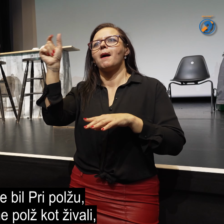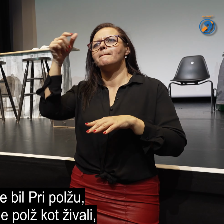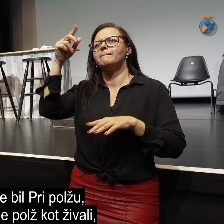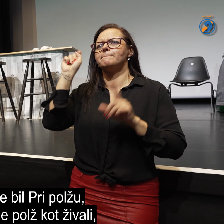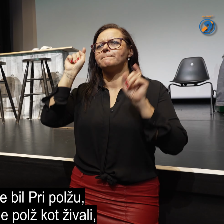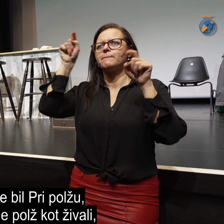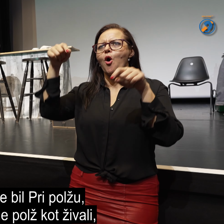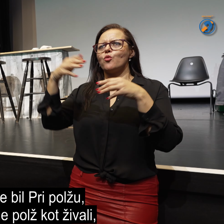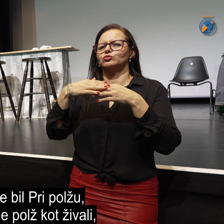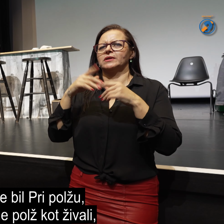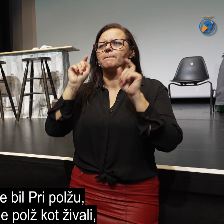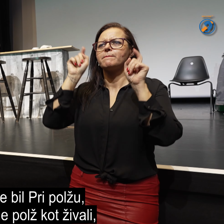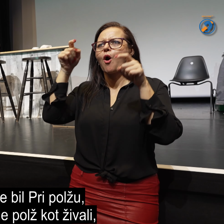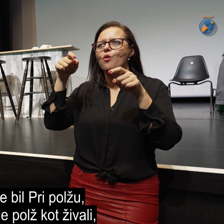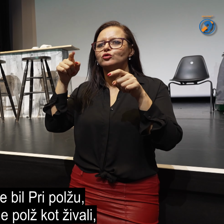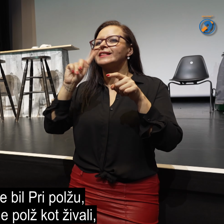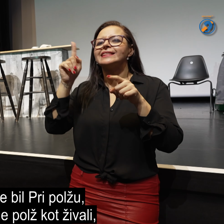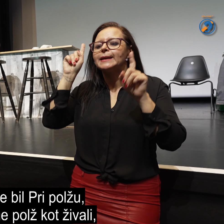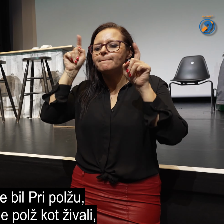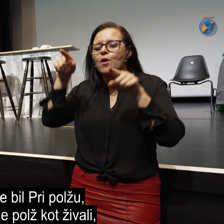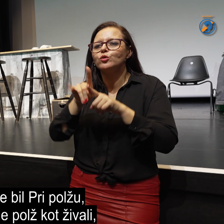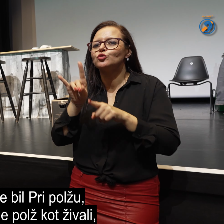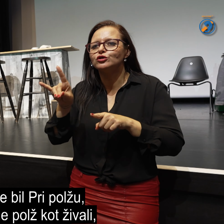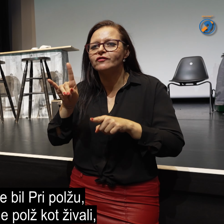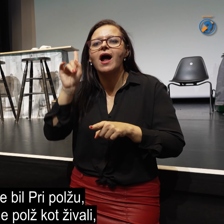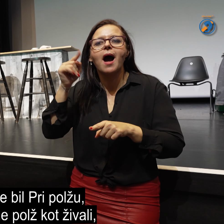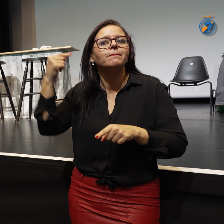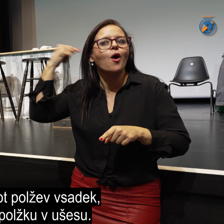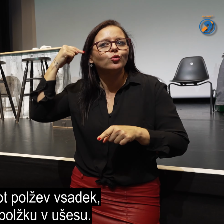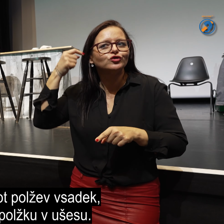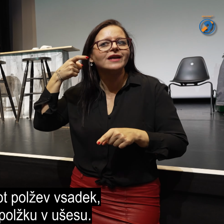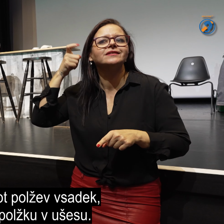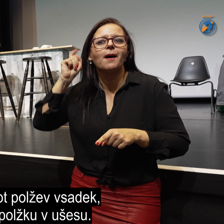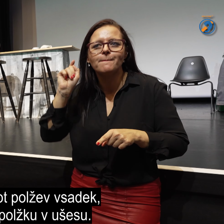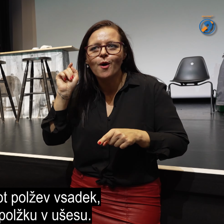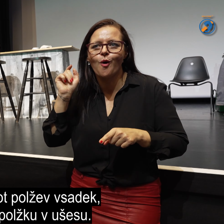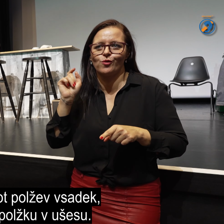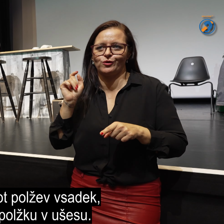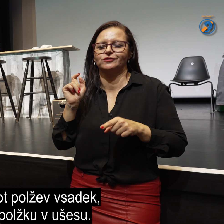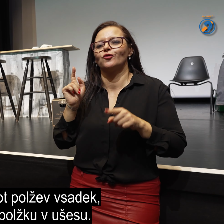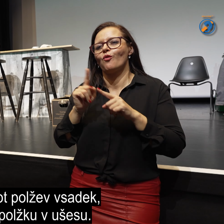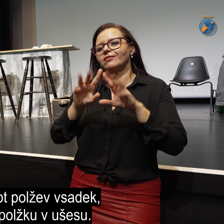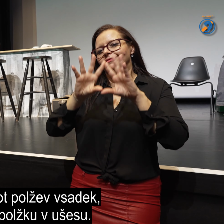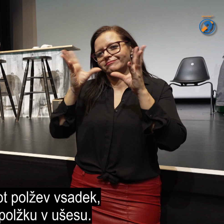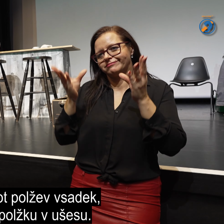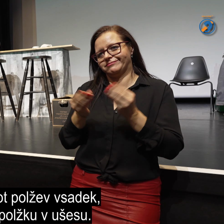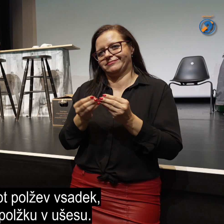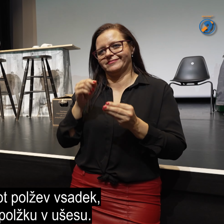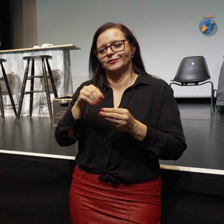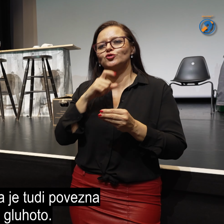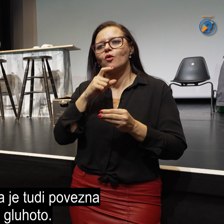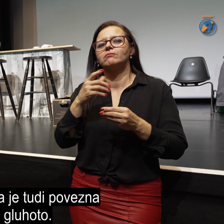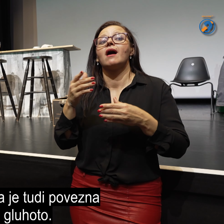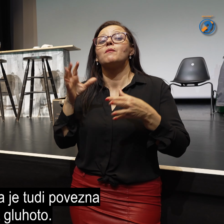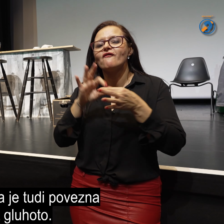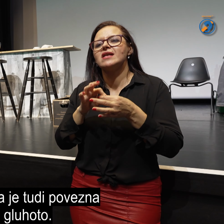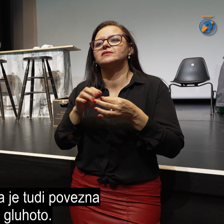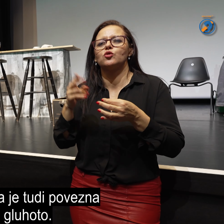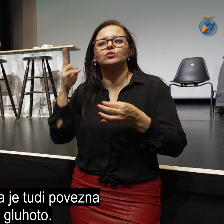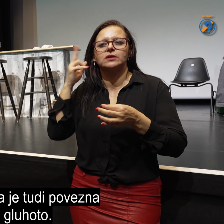oziroma lokal je bil pri požu, ampak ne požu kot živa, ampak požu kot našemu požku v